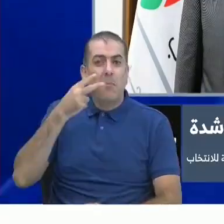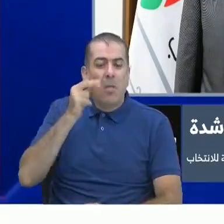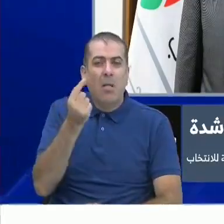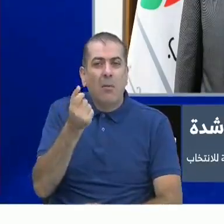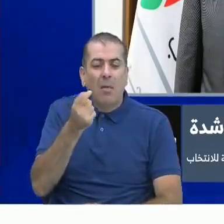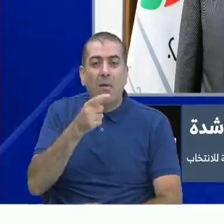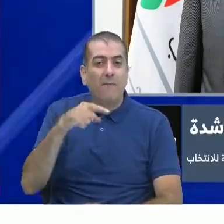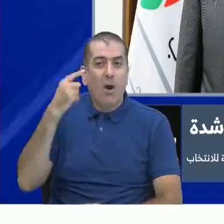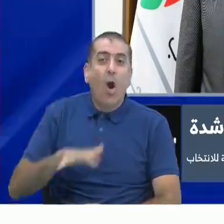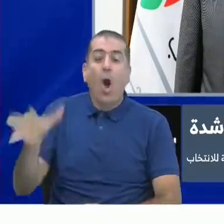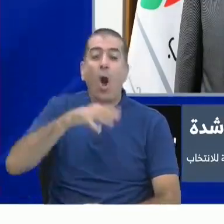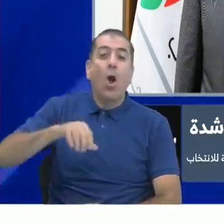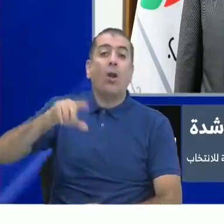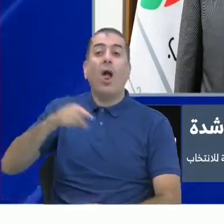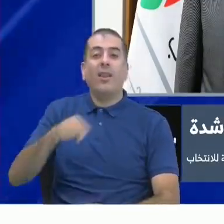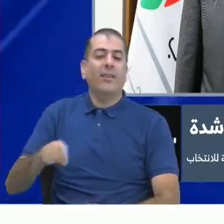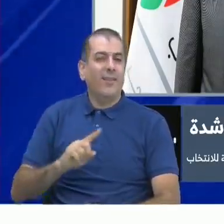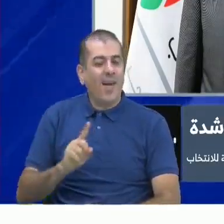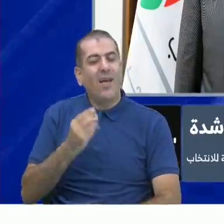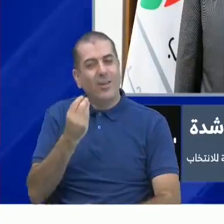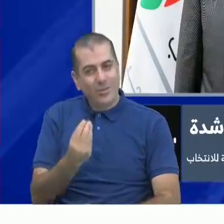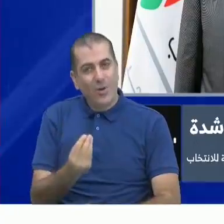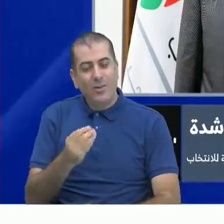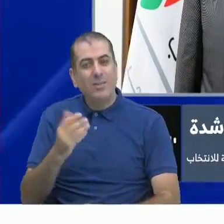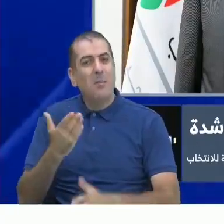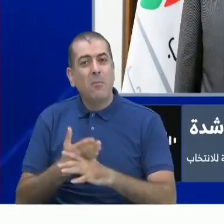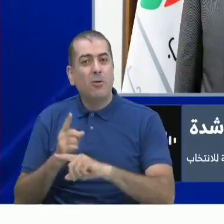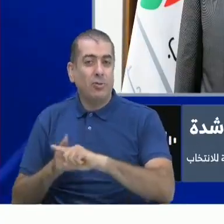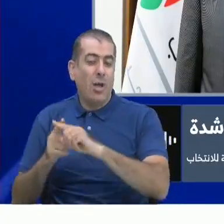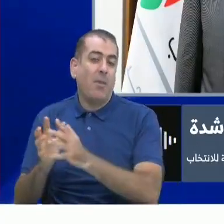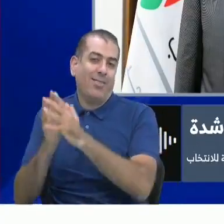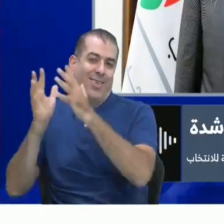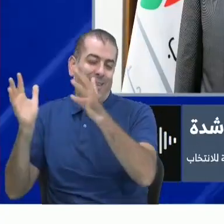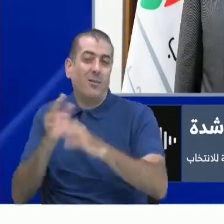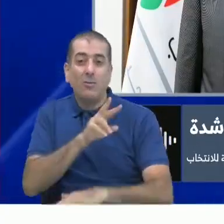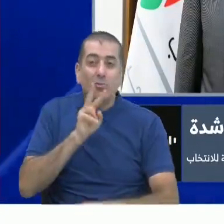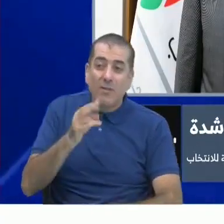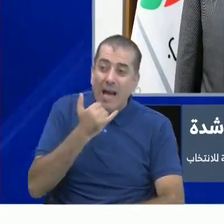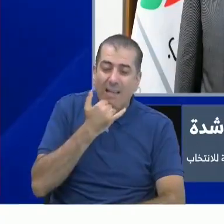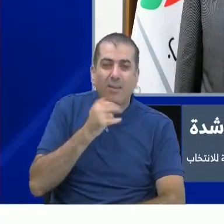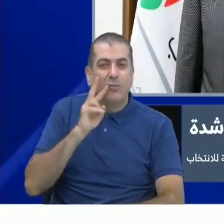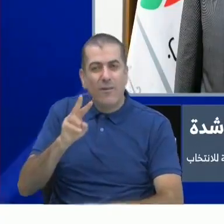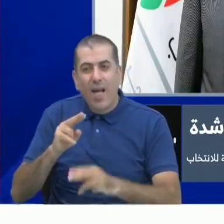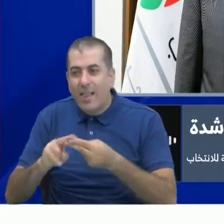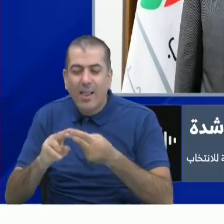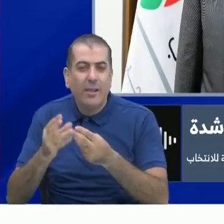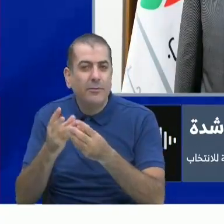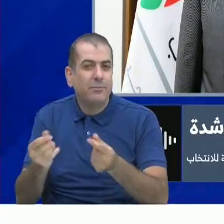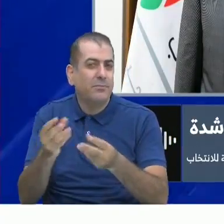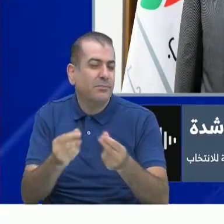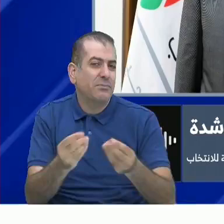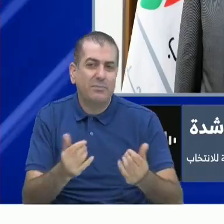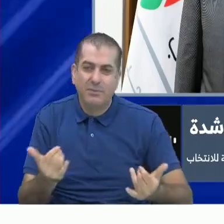فعلينا أن نتوقف قليلا وأن نتأكد من صحة المعلومات التي يعني لا مجال